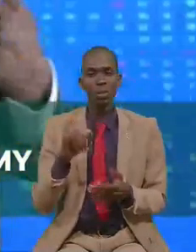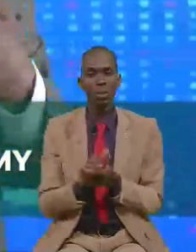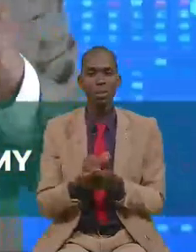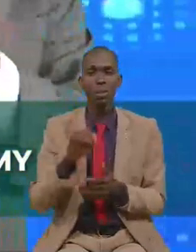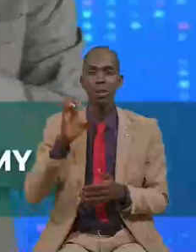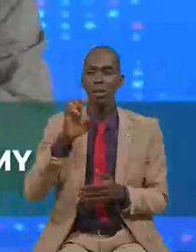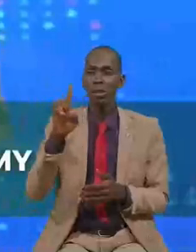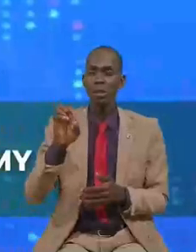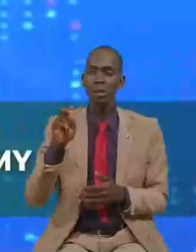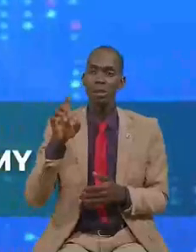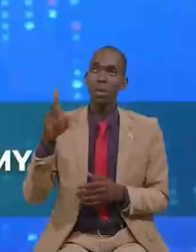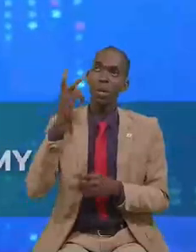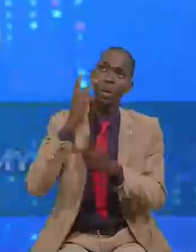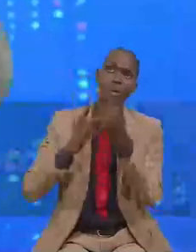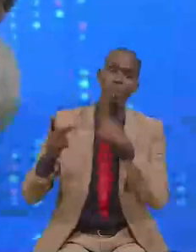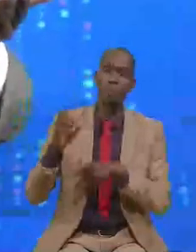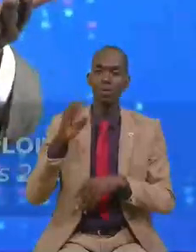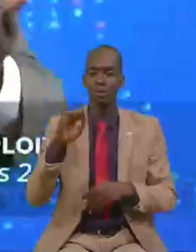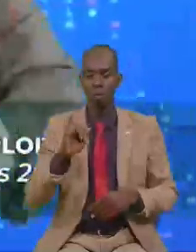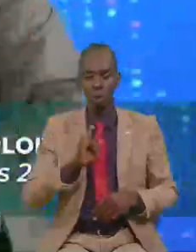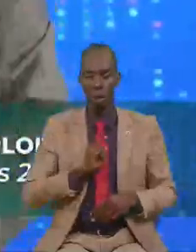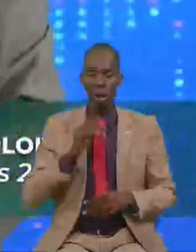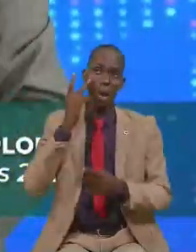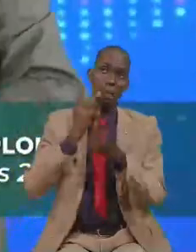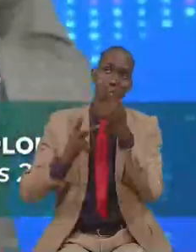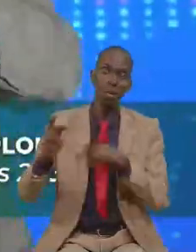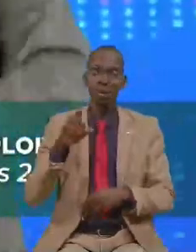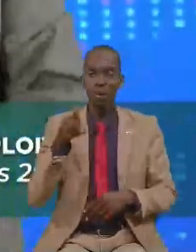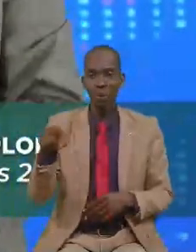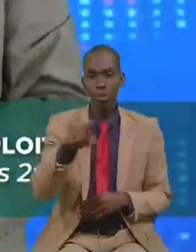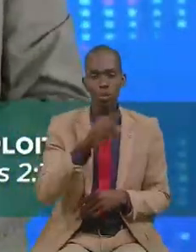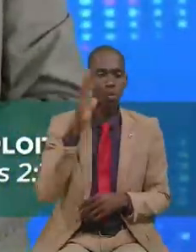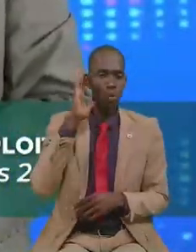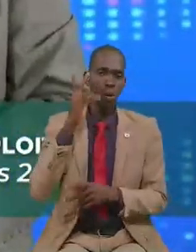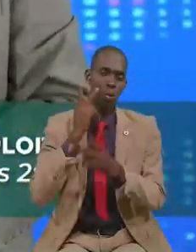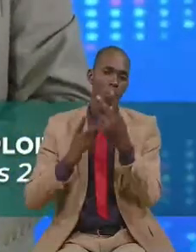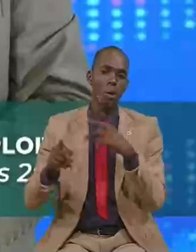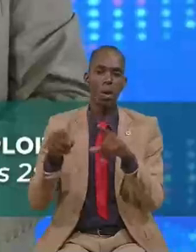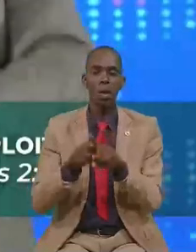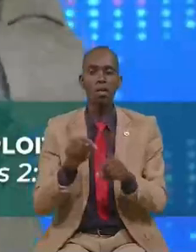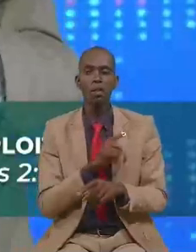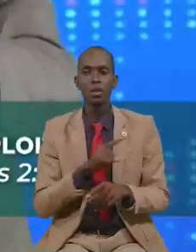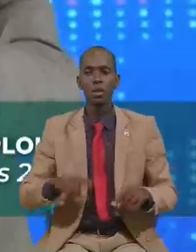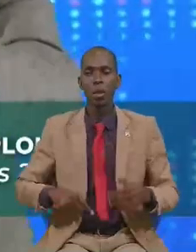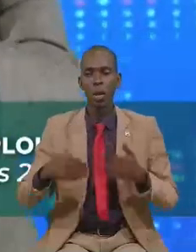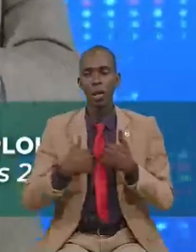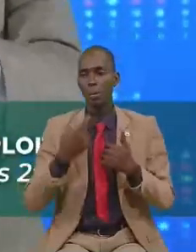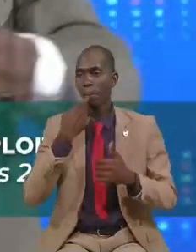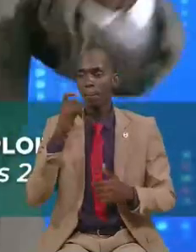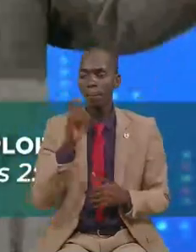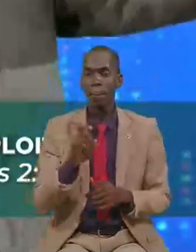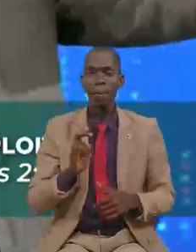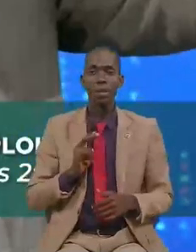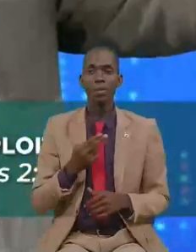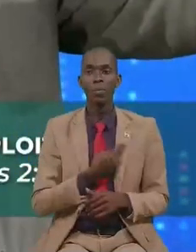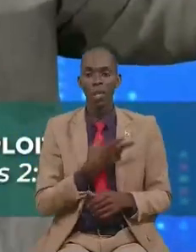Ézéchiel prophétiser. Toi aussi tu vas prophétiser selon l'ordre que Dieu l'a ordonné et le